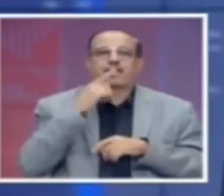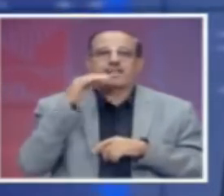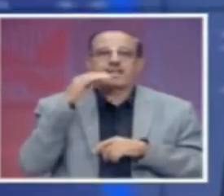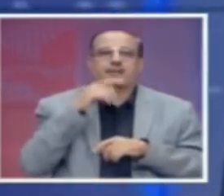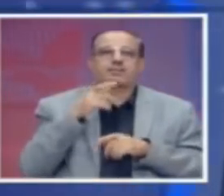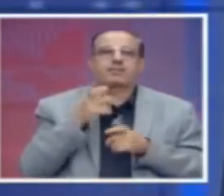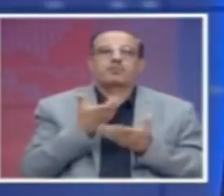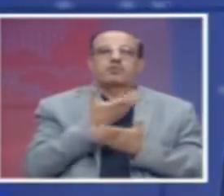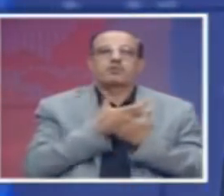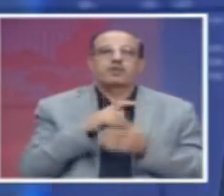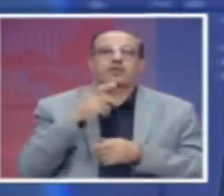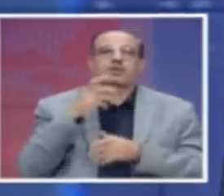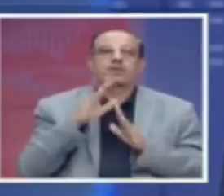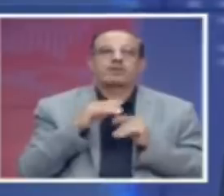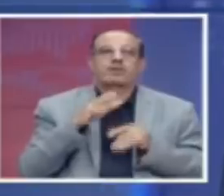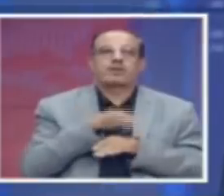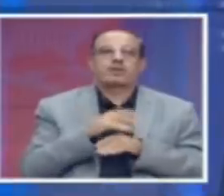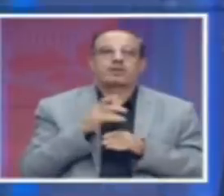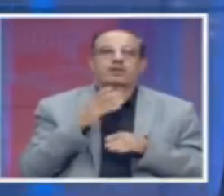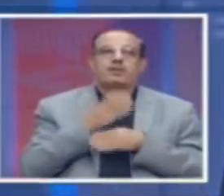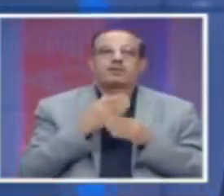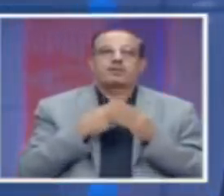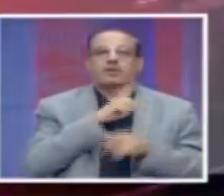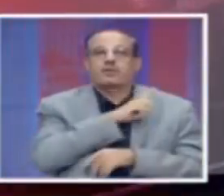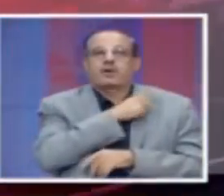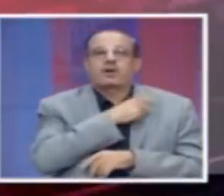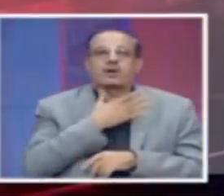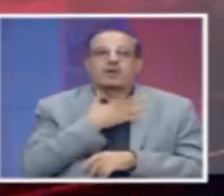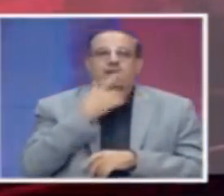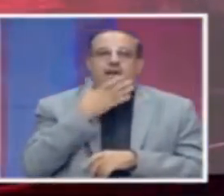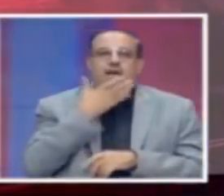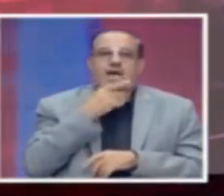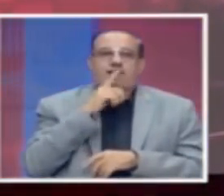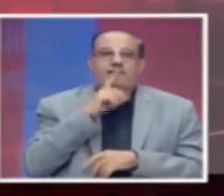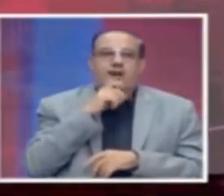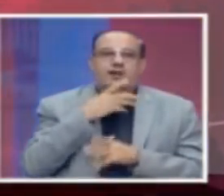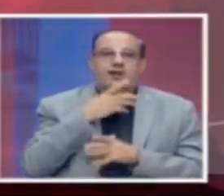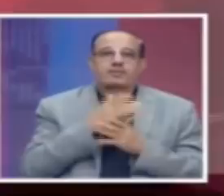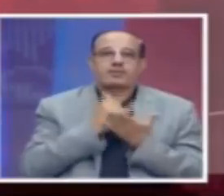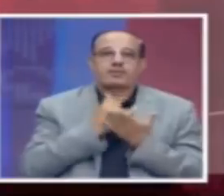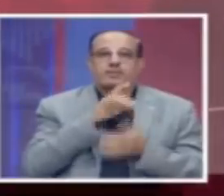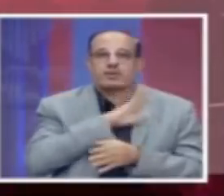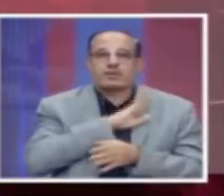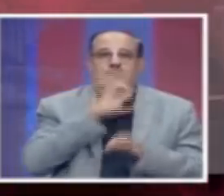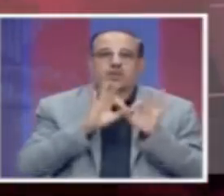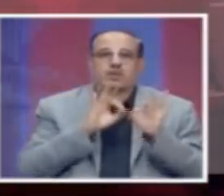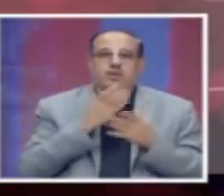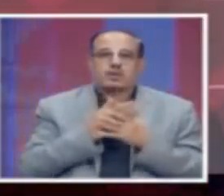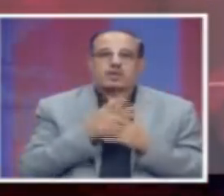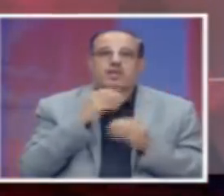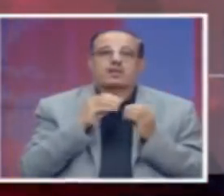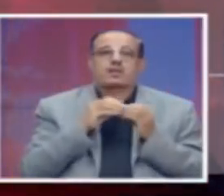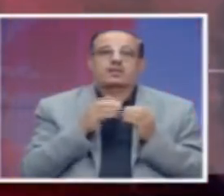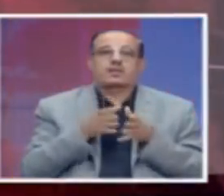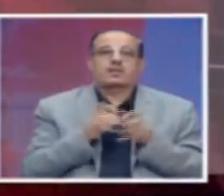أمير سيد أحمد مستشار رئيس الجمهورية للتخطيط العمراني، واللواء أركان حرب إيهاب الفار رئيس الهيئة الهندسية للقوات